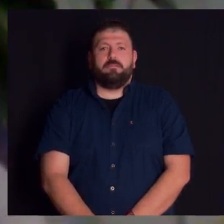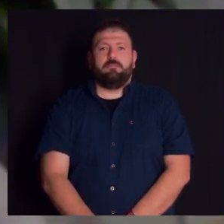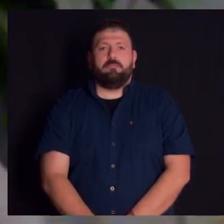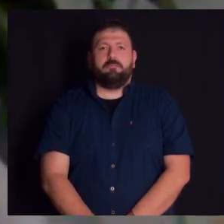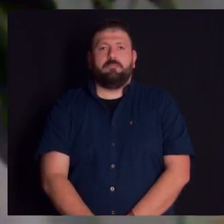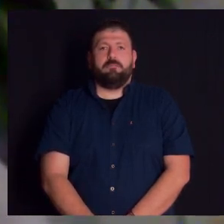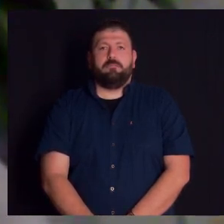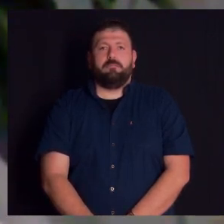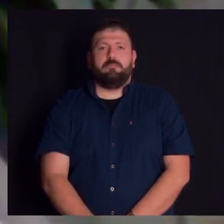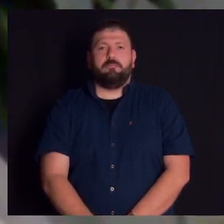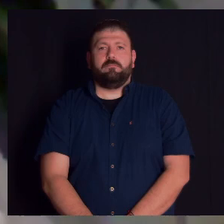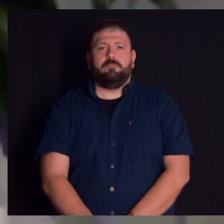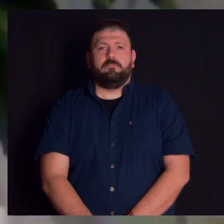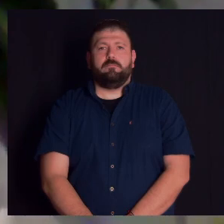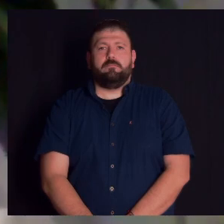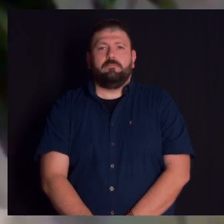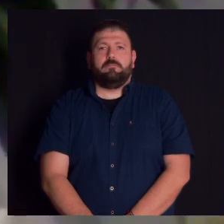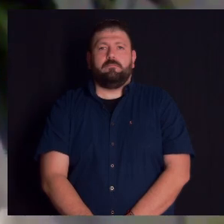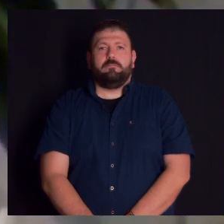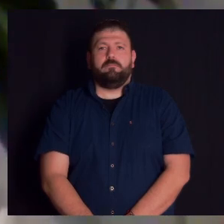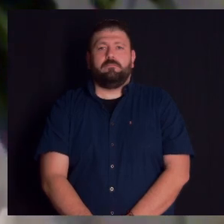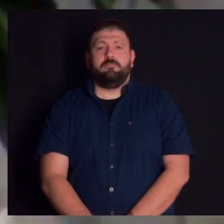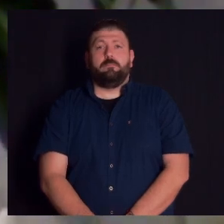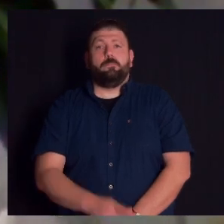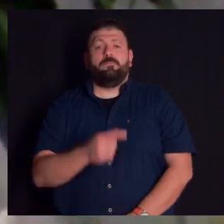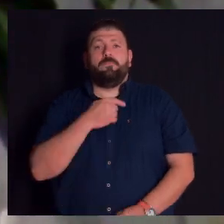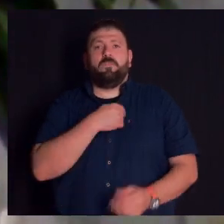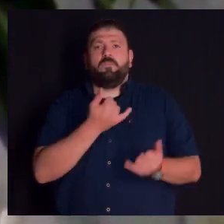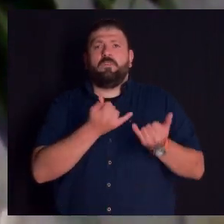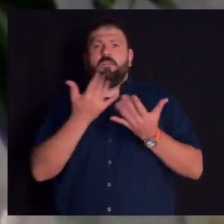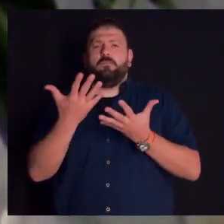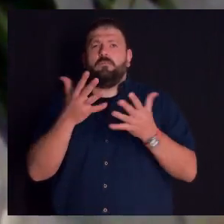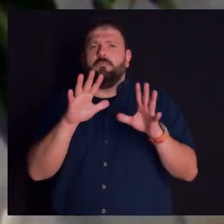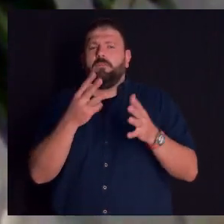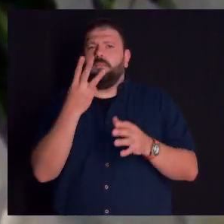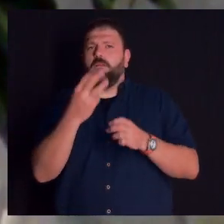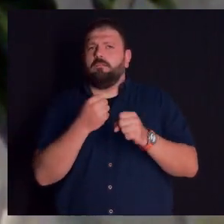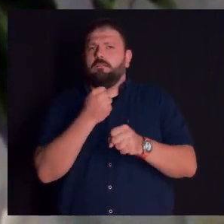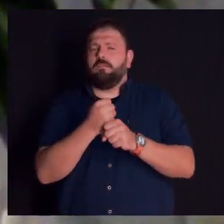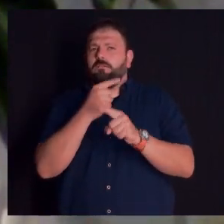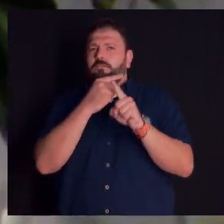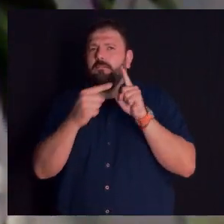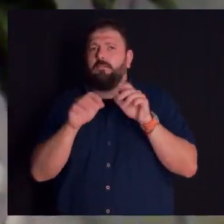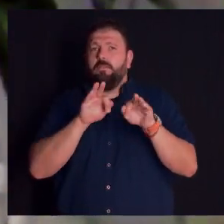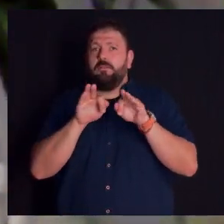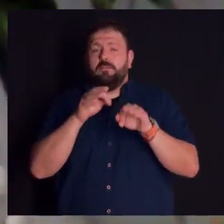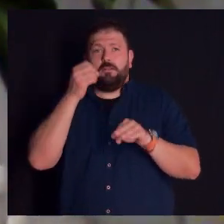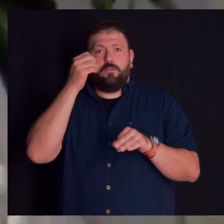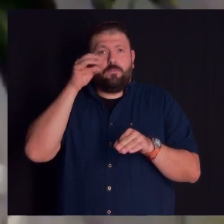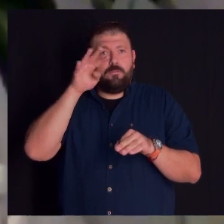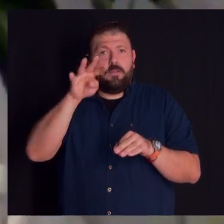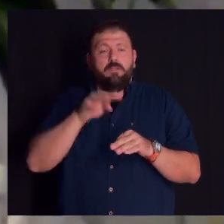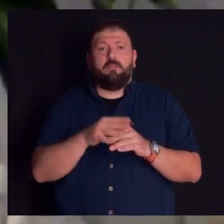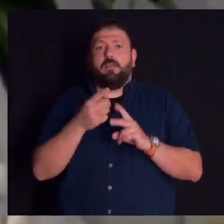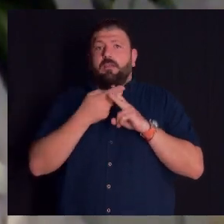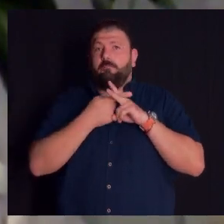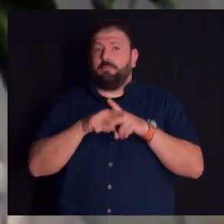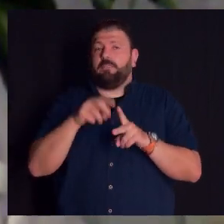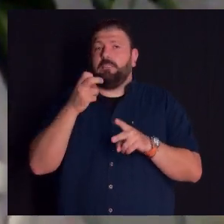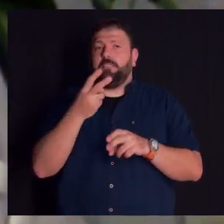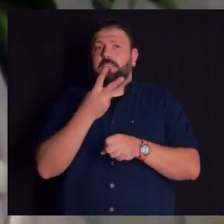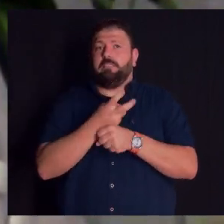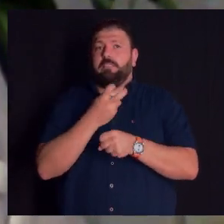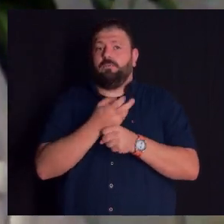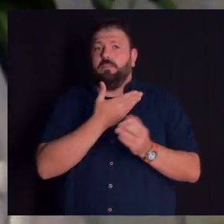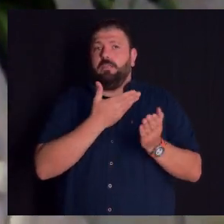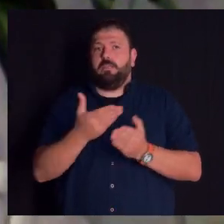второго прихода Omnilife в Россию. Llevo como tres I've años y been medio about trabajando en 3 years Omnilife and a a half partir de la in segunda OmniLife